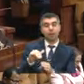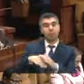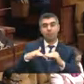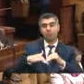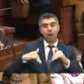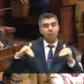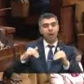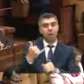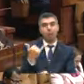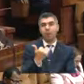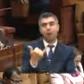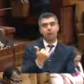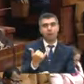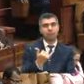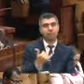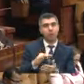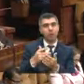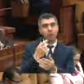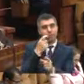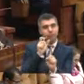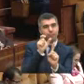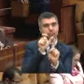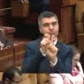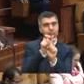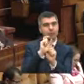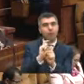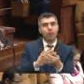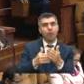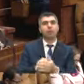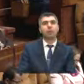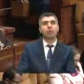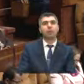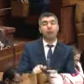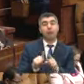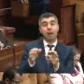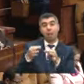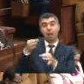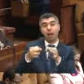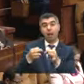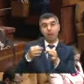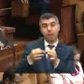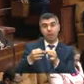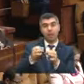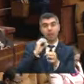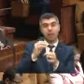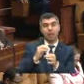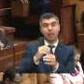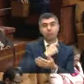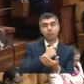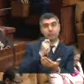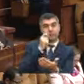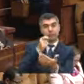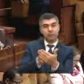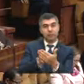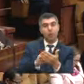المعني الأساسي بالحكومة وهو الذي يراقبها. ولكن أنتم تعرفون سيد الرئيس قرار المحكمة الدستورية بعدم أحقية الحكومة في